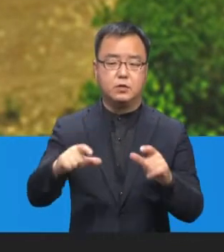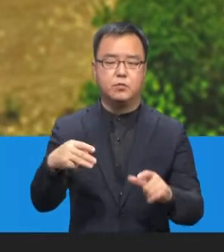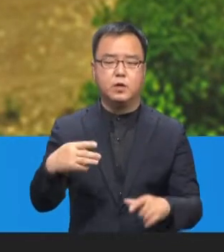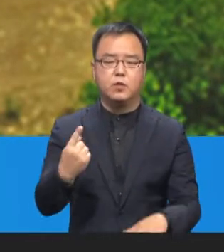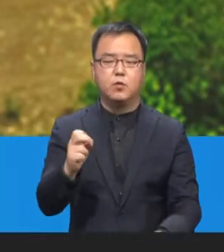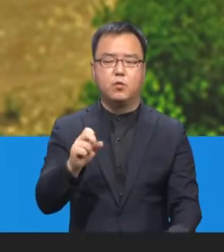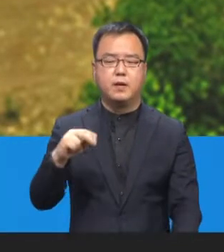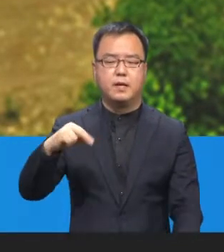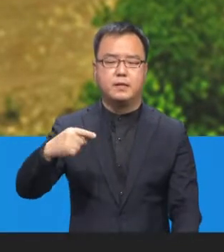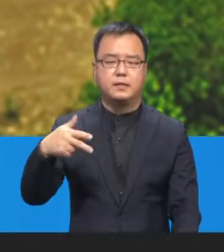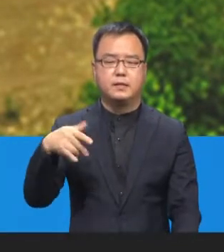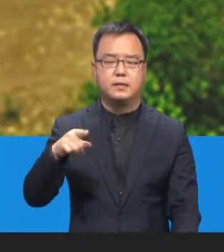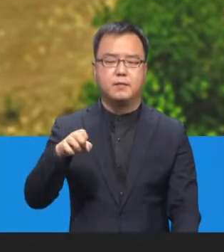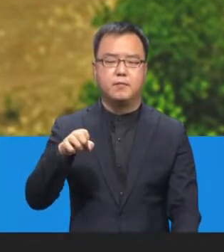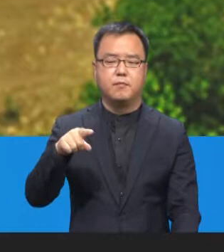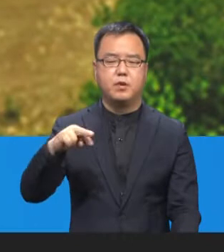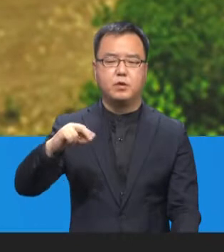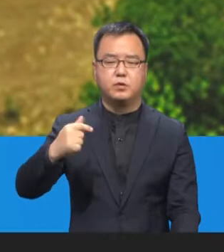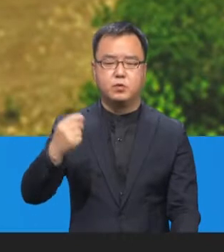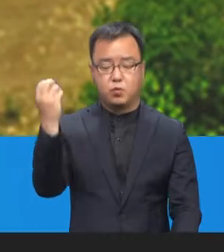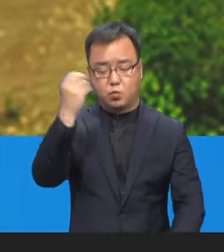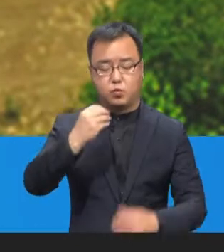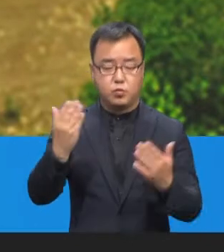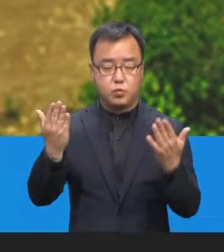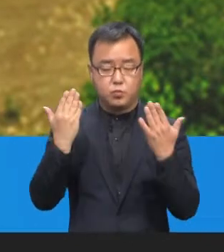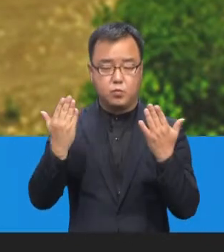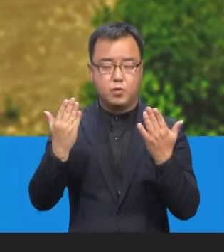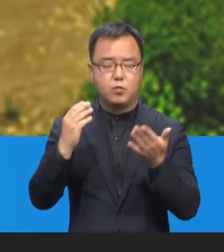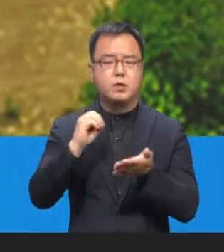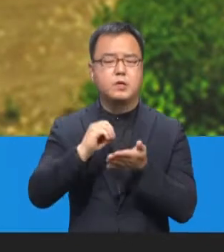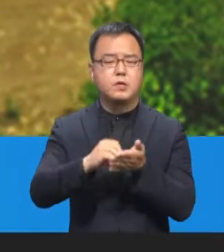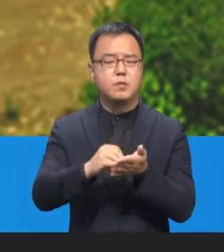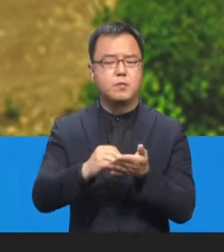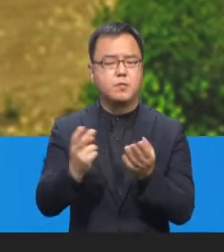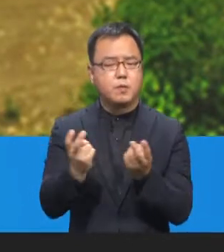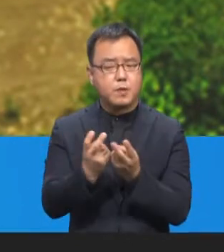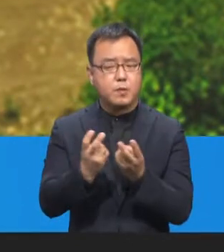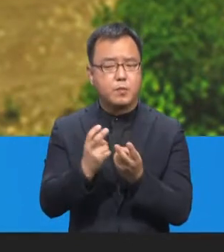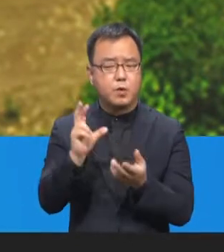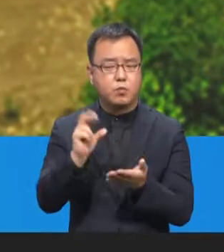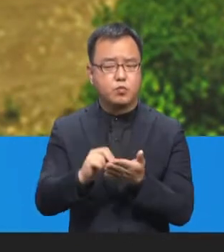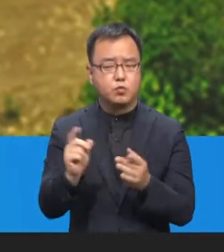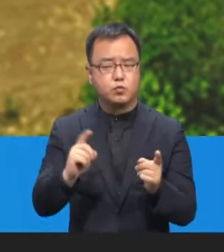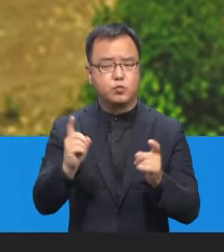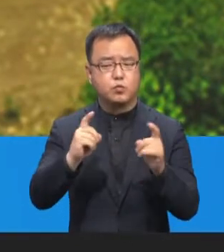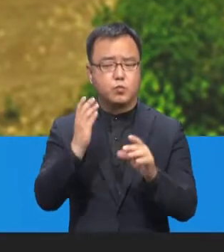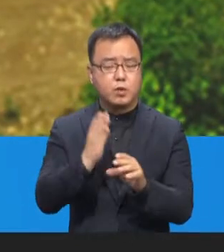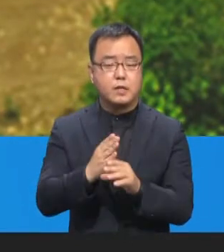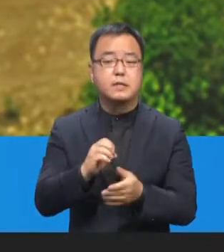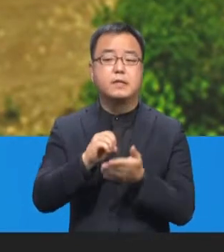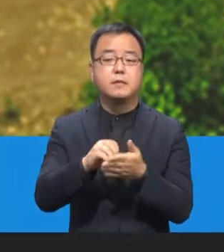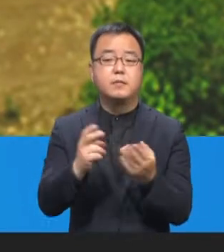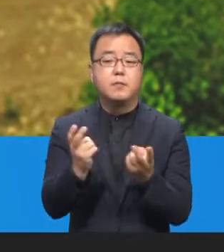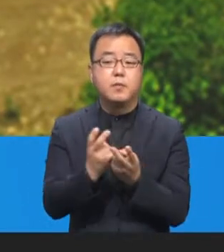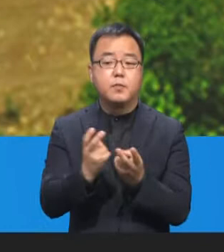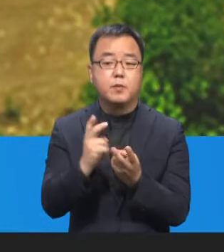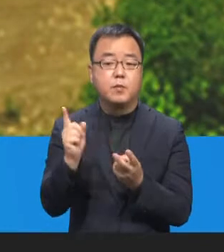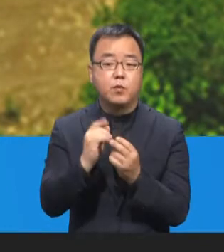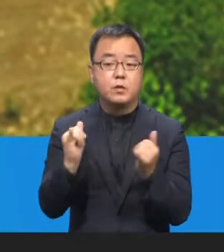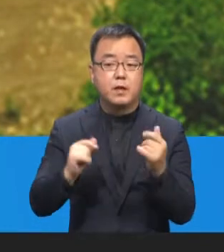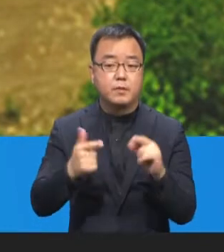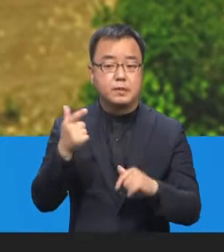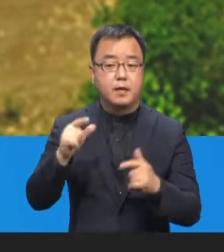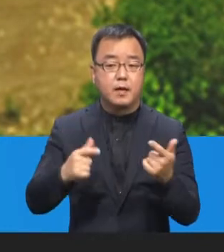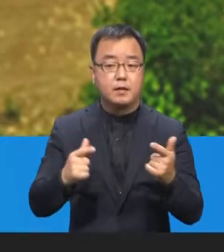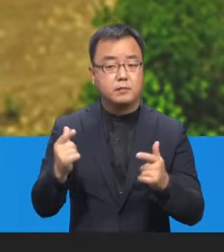고등학교의 입시가 현재 논란이 되고 있는데요 입학전형 이인종 다양성을 담보하지 못한다는 겁니다